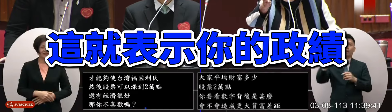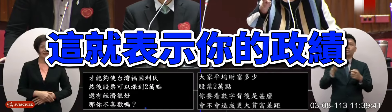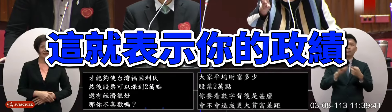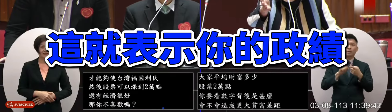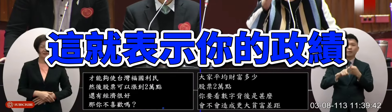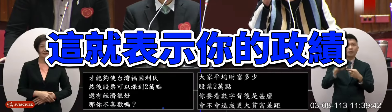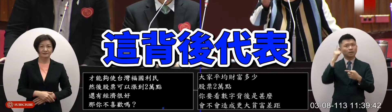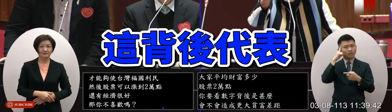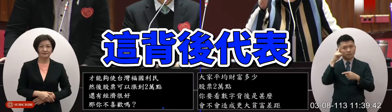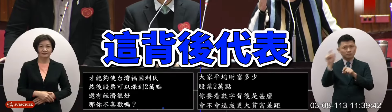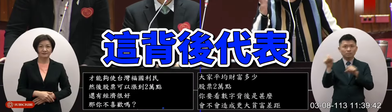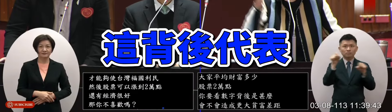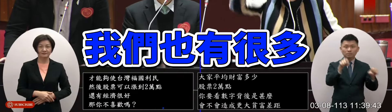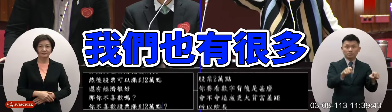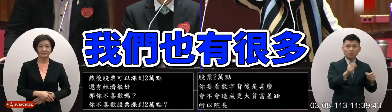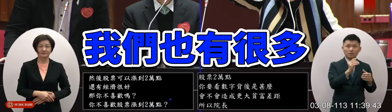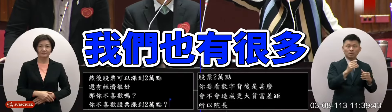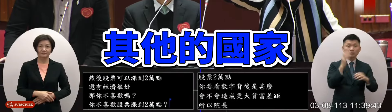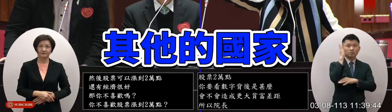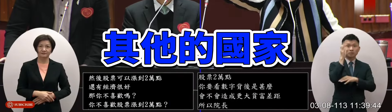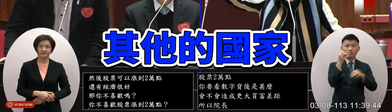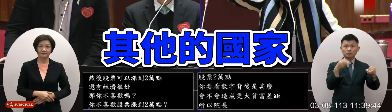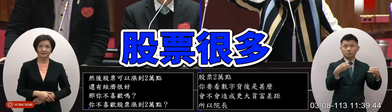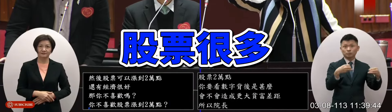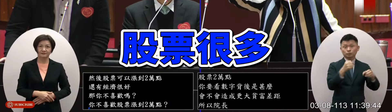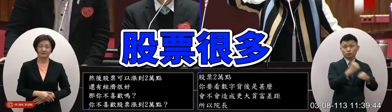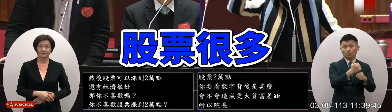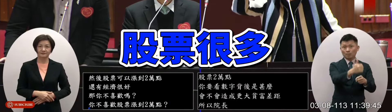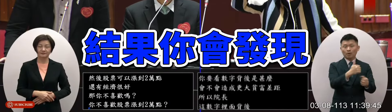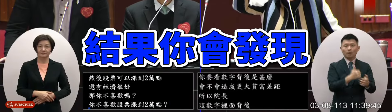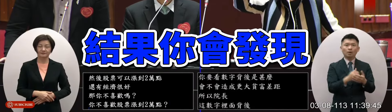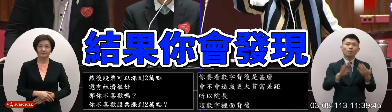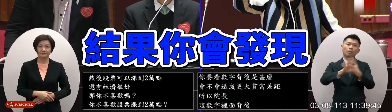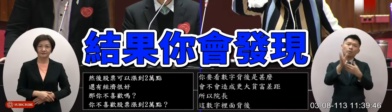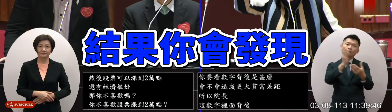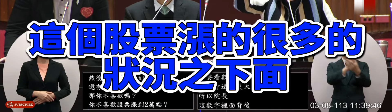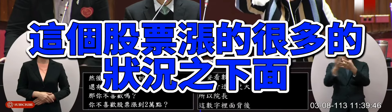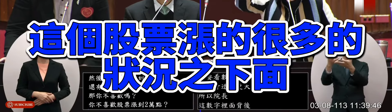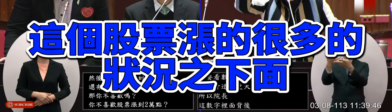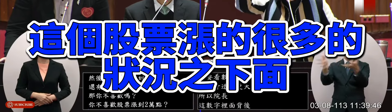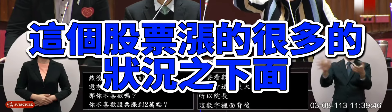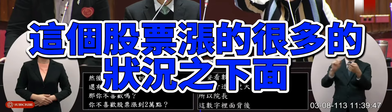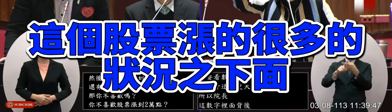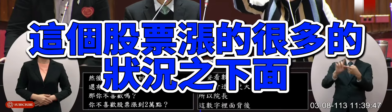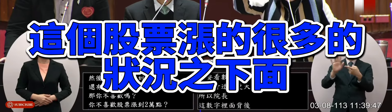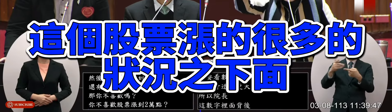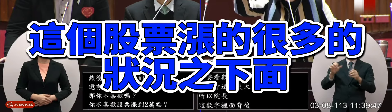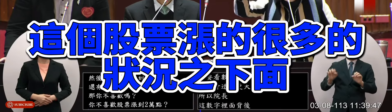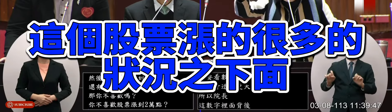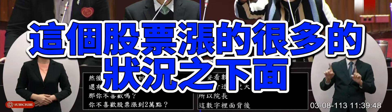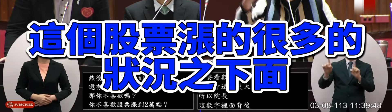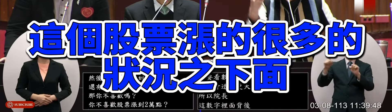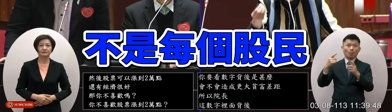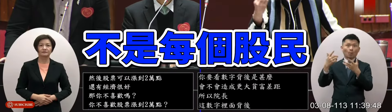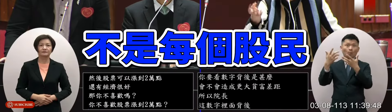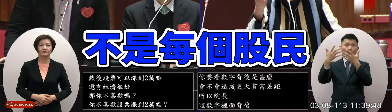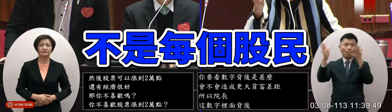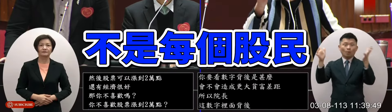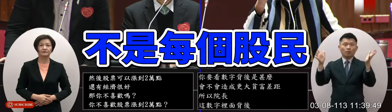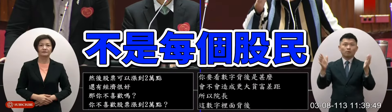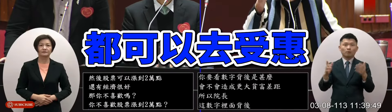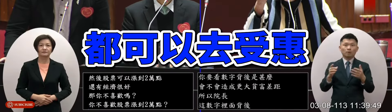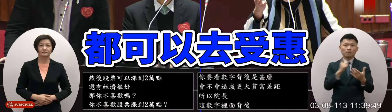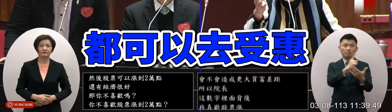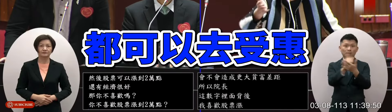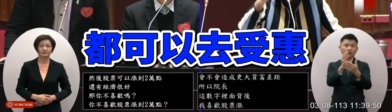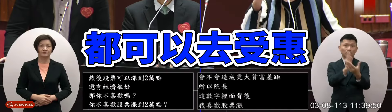表示你的政绩。这背后代表我们有很多其他的国家股票很多，就你会发现这个股票涨的很多的状况之下面，不是每个